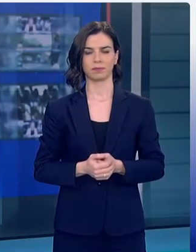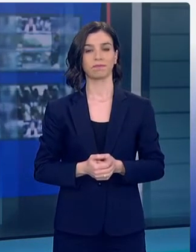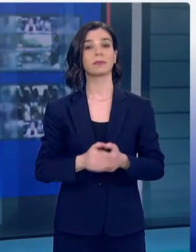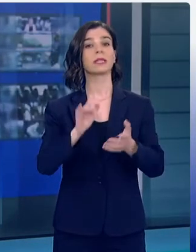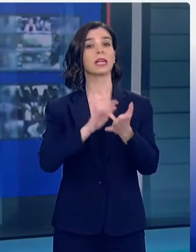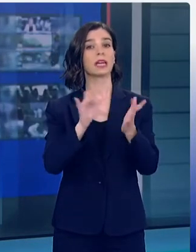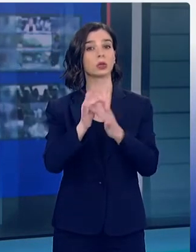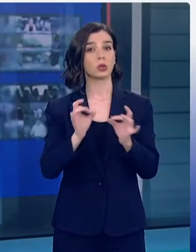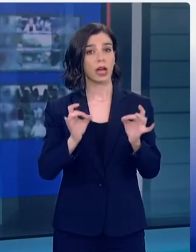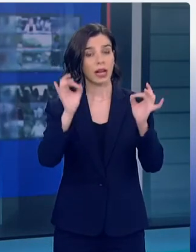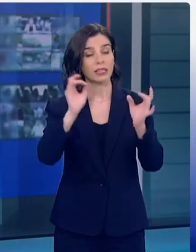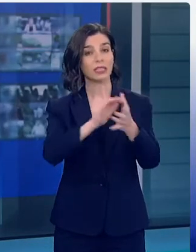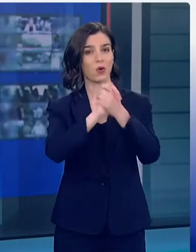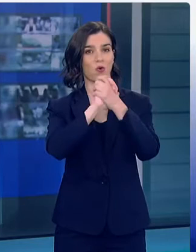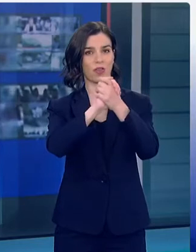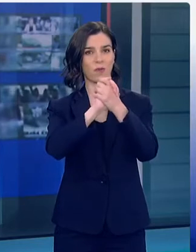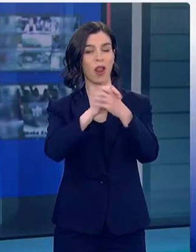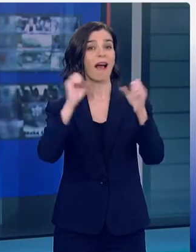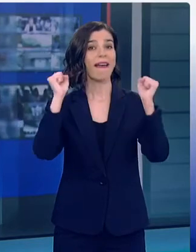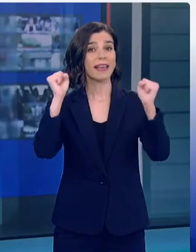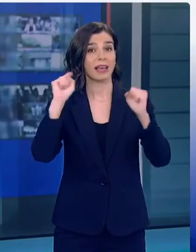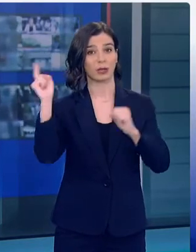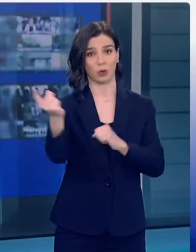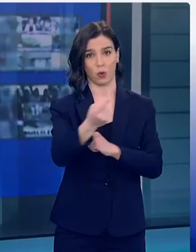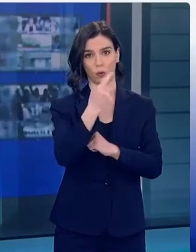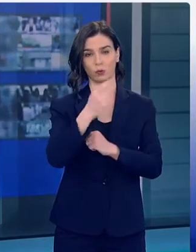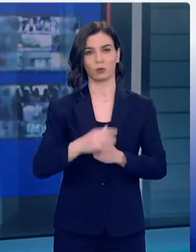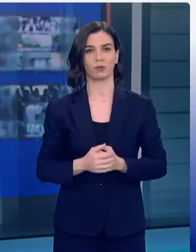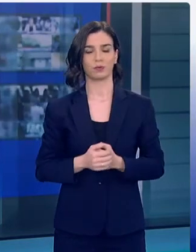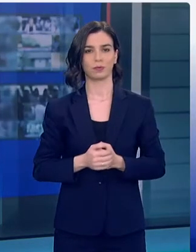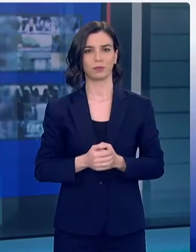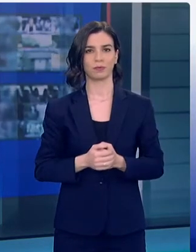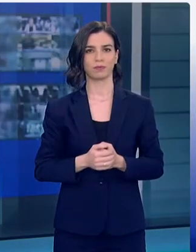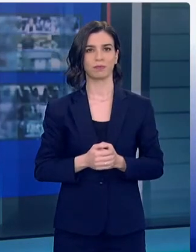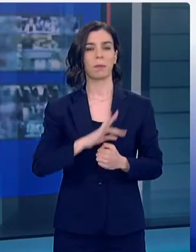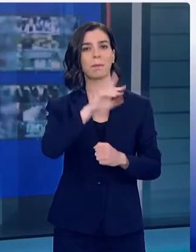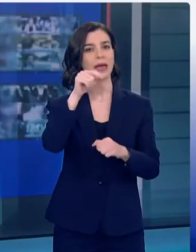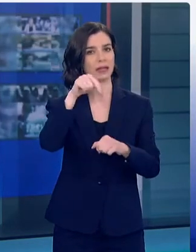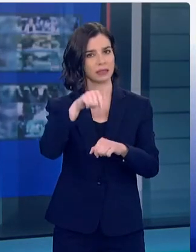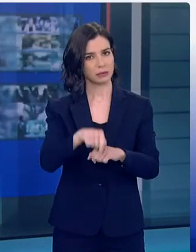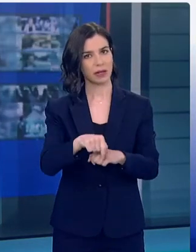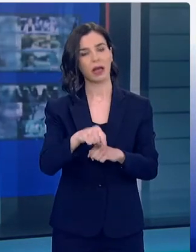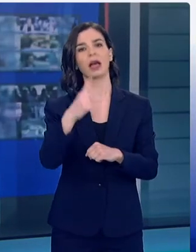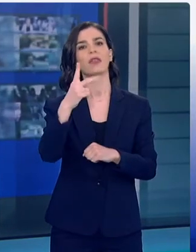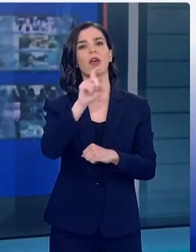Χριστός Ανέστη, χρόνια πολλά, με υγεία σε όλους. Έως σήμερα, περισσότερα